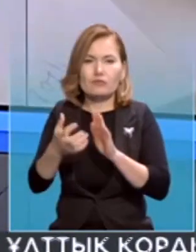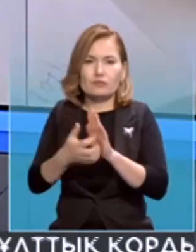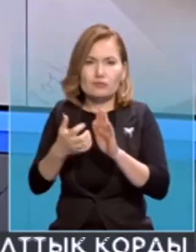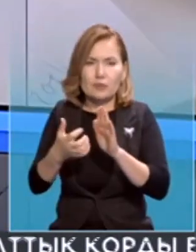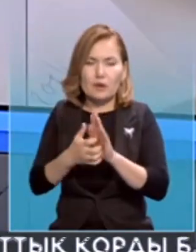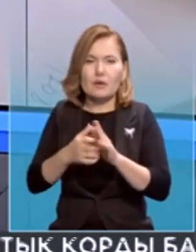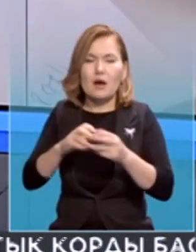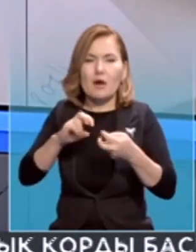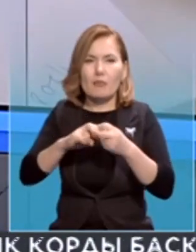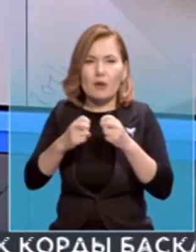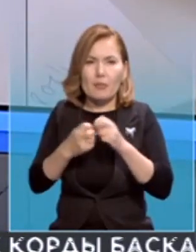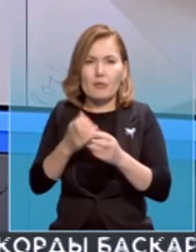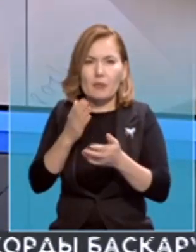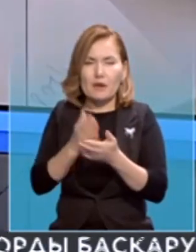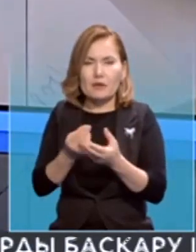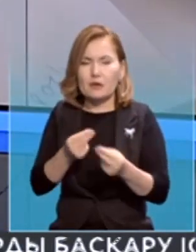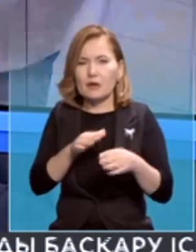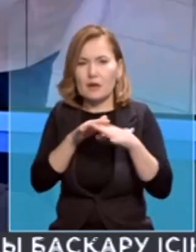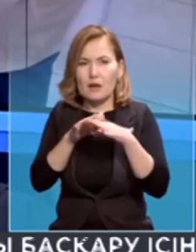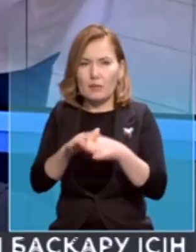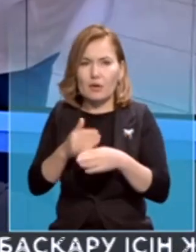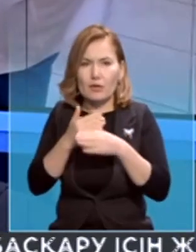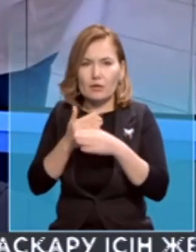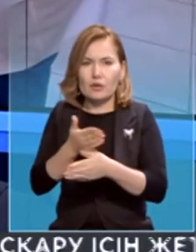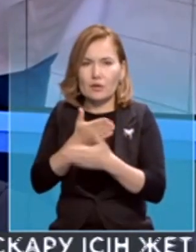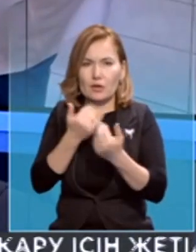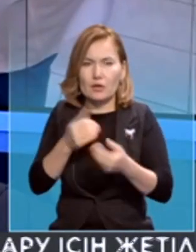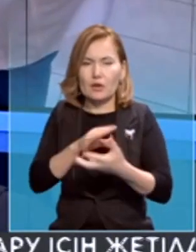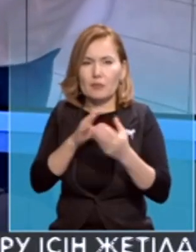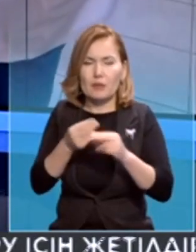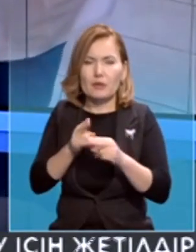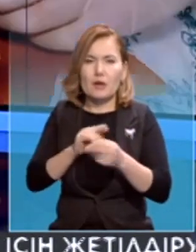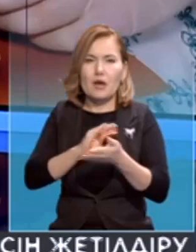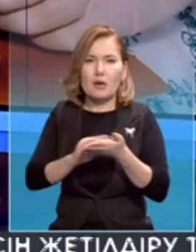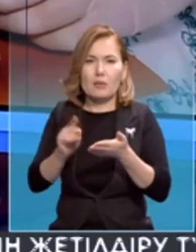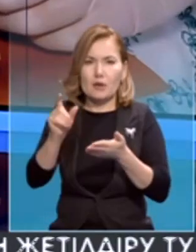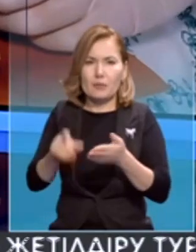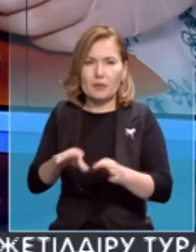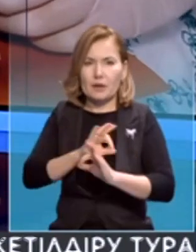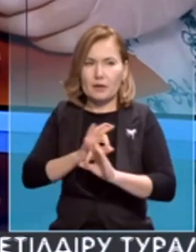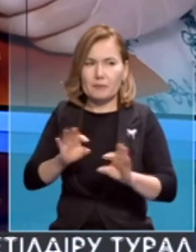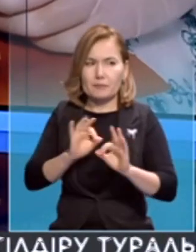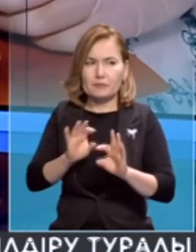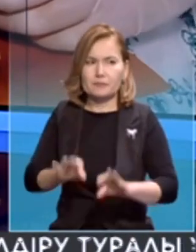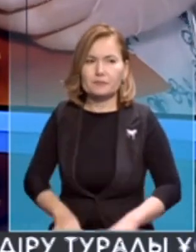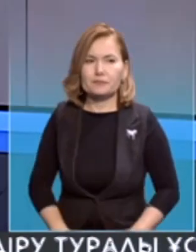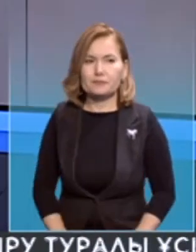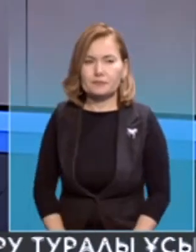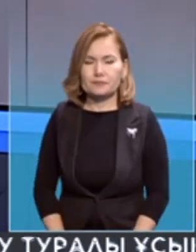мөлшерде қаржыландырылмағандықтан кейбірі тіпті қарызға батқан. Әріптесім Жақсыбек Кемалдың бейнематериалы.